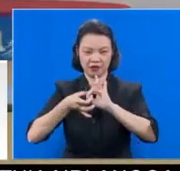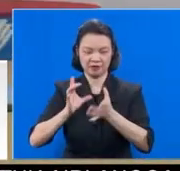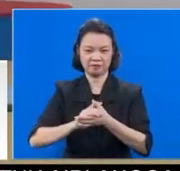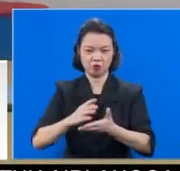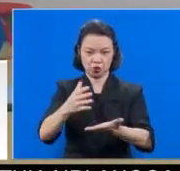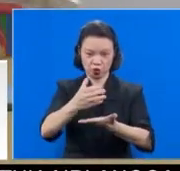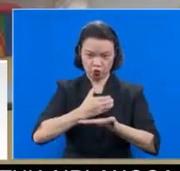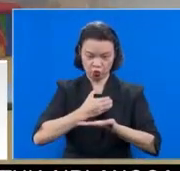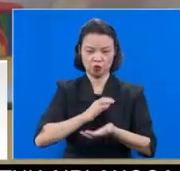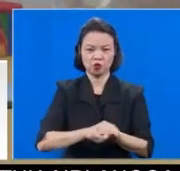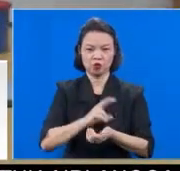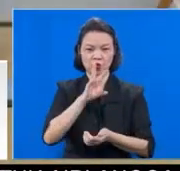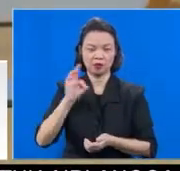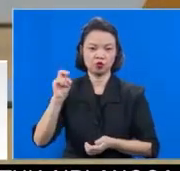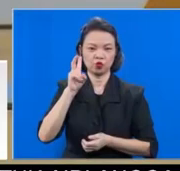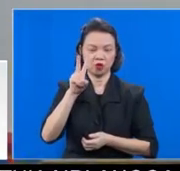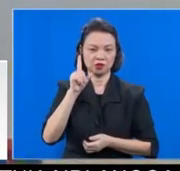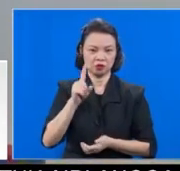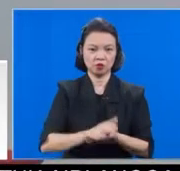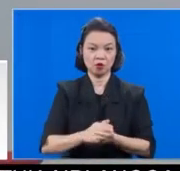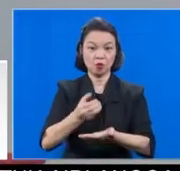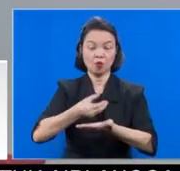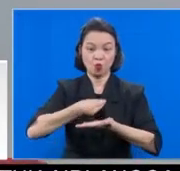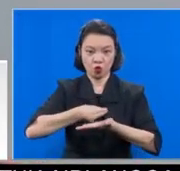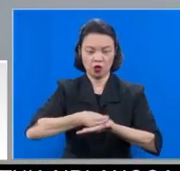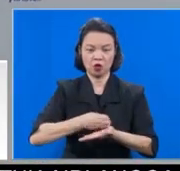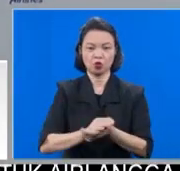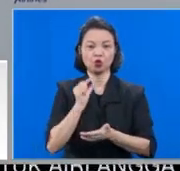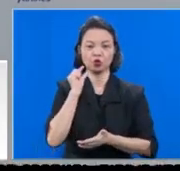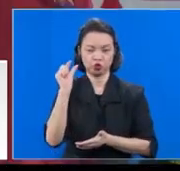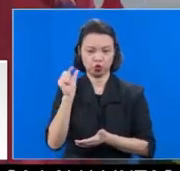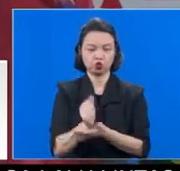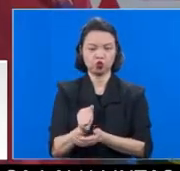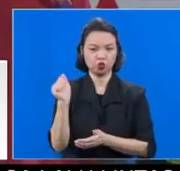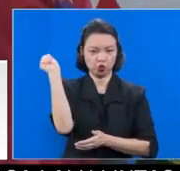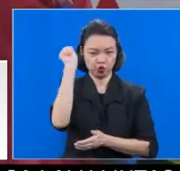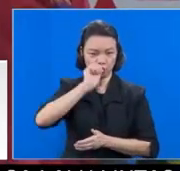SEA Games 2021 ini dapat menjadi modal Rifda menghadapi Asian Games di Hangzhou nanti